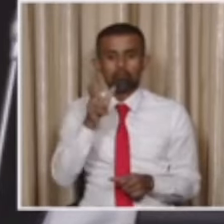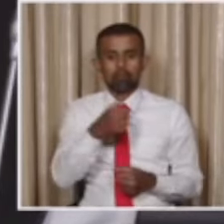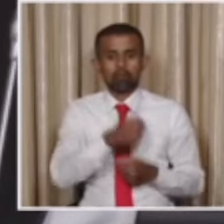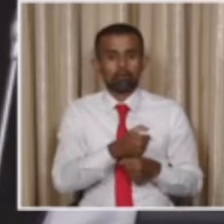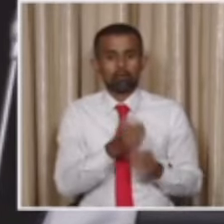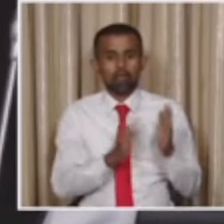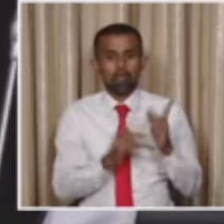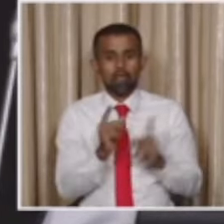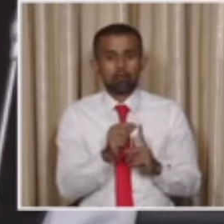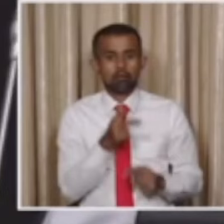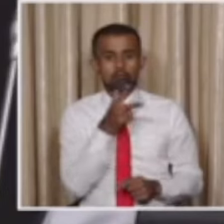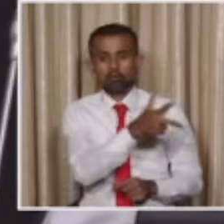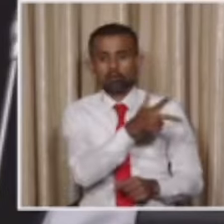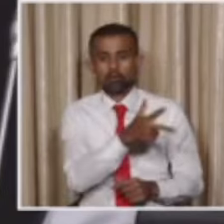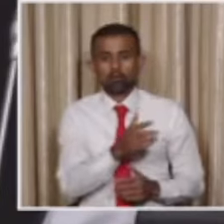අධිකරණ ඇමතිටයි.